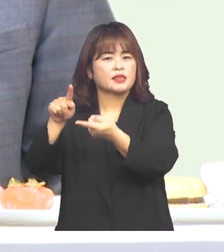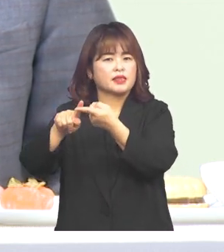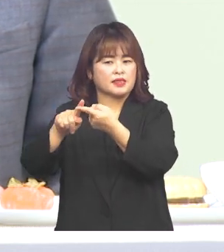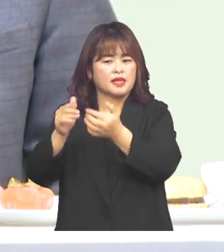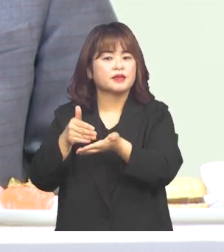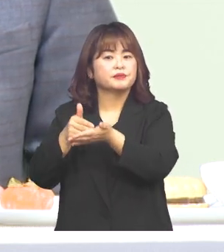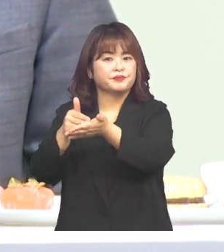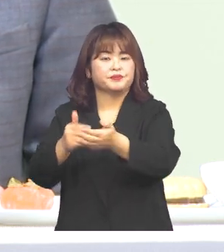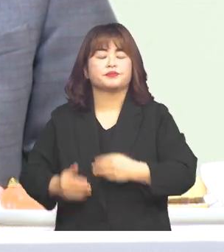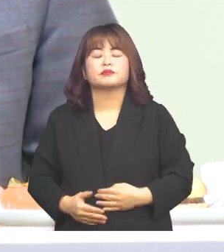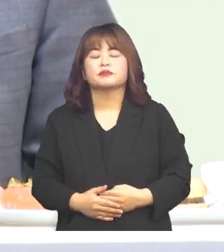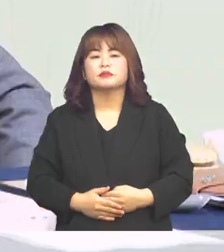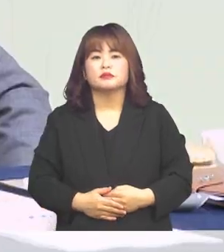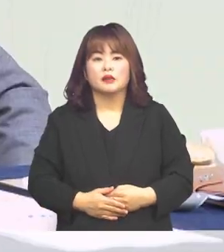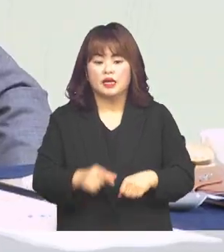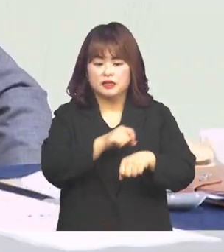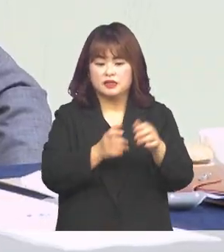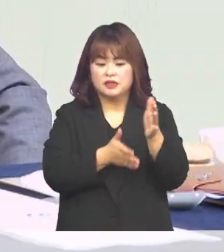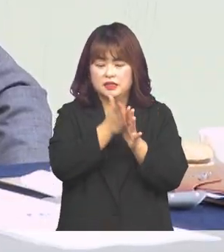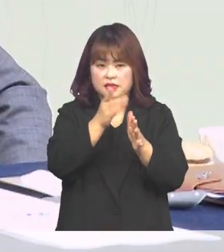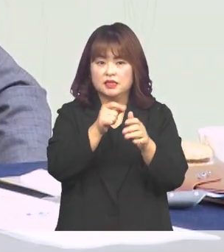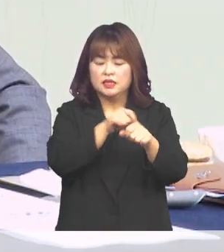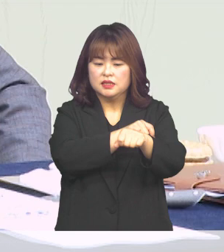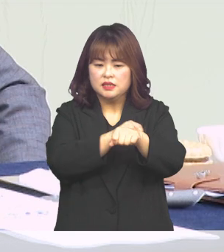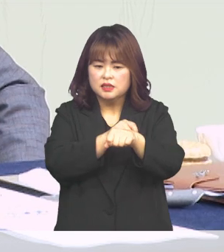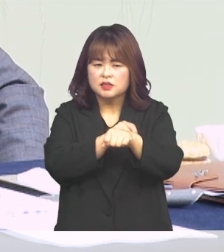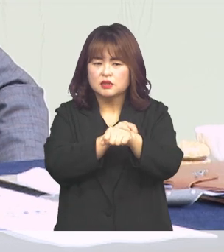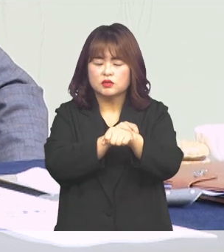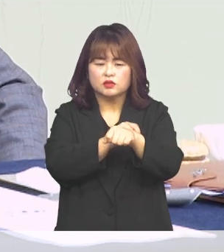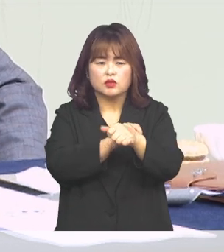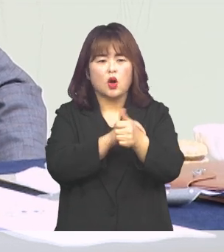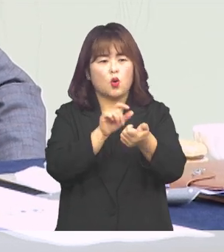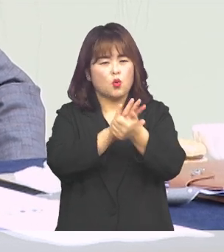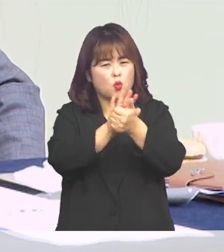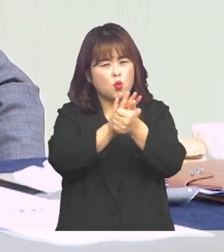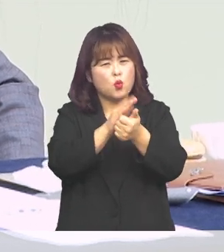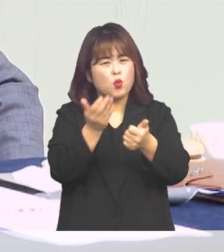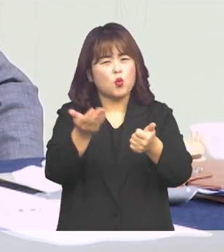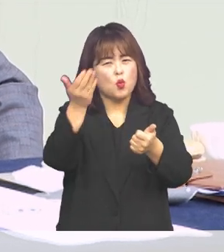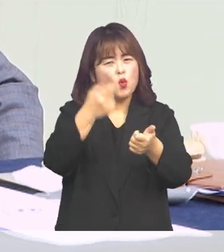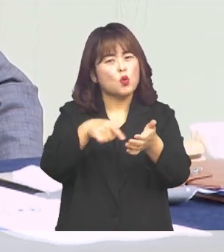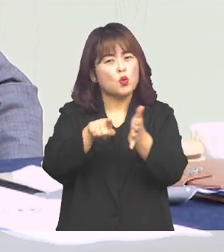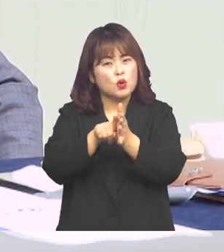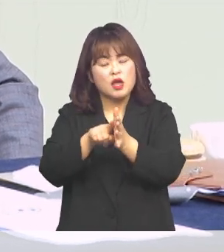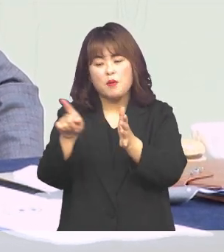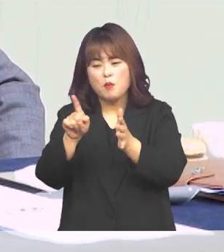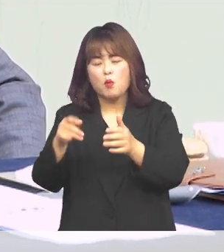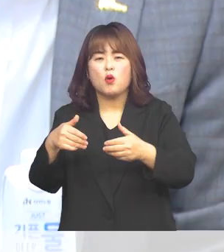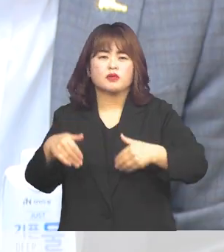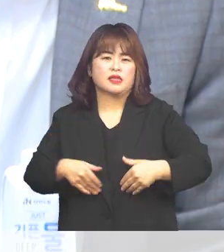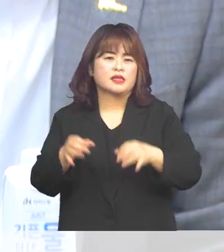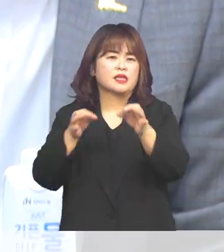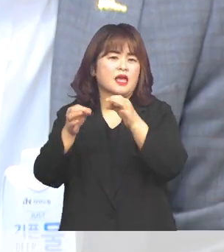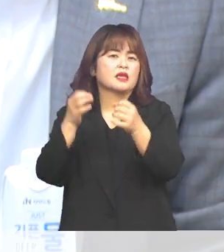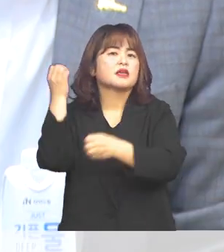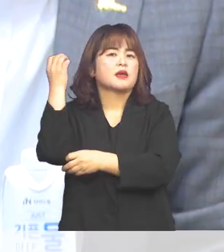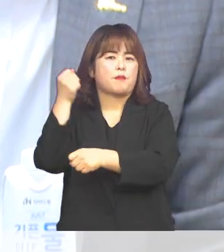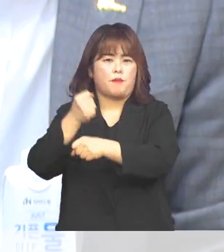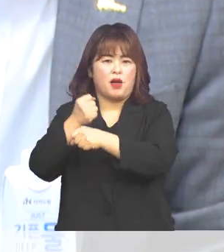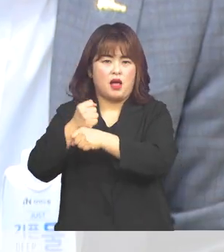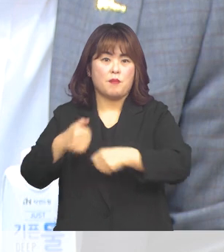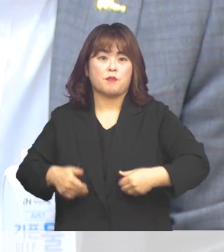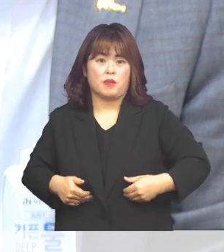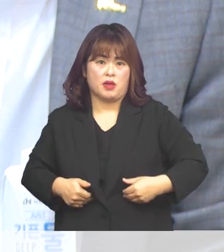제정을 촉구했습니다. 특히 특례시가 시민에게 수준 높은 행정 서비스를 제공하려면 재정적